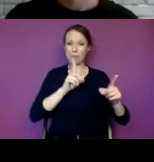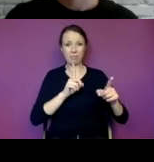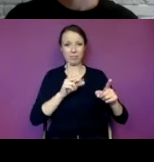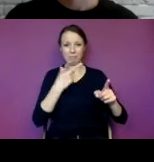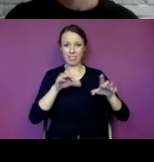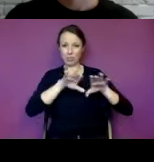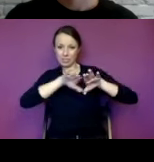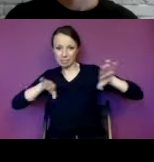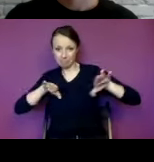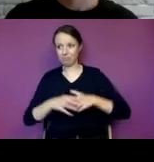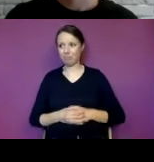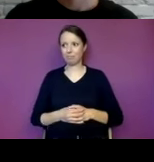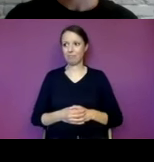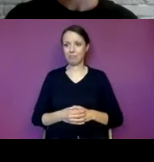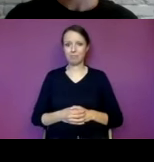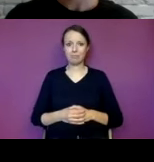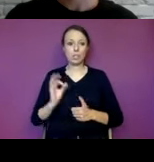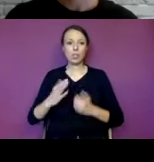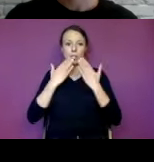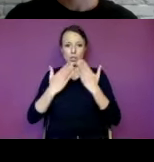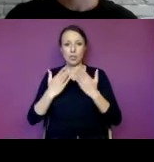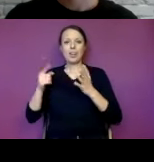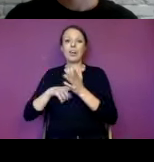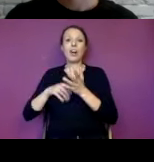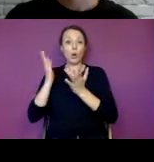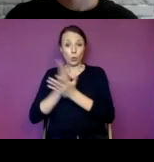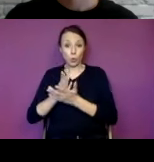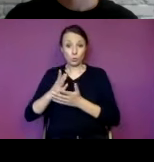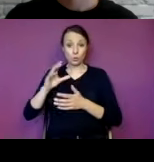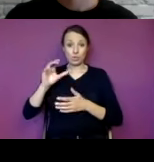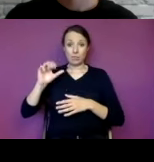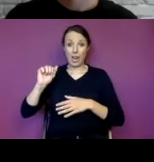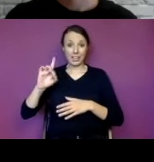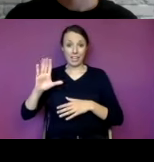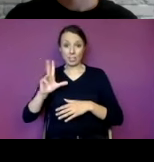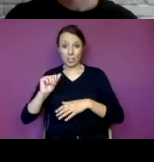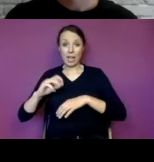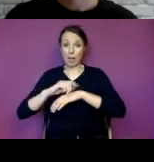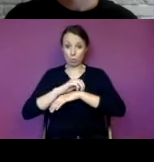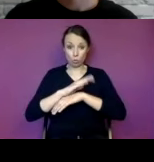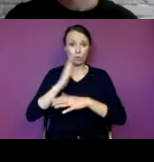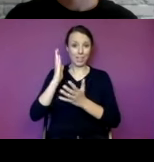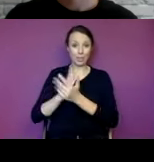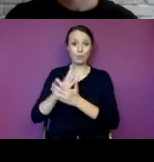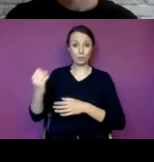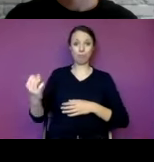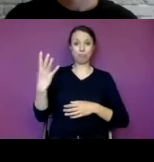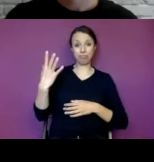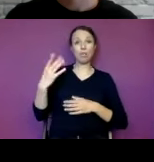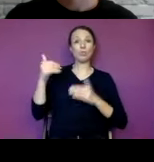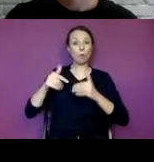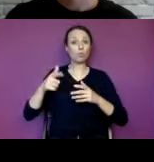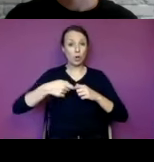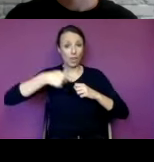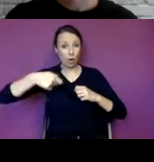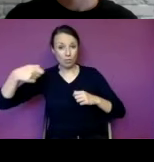Dziękujemy. Jeszcze wróciła w międzyczasie do nas Agnieszka Pajęczkowska, więc prośba o kontynuację wypowiedzi, ale też może